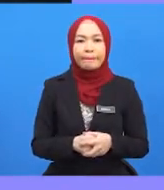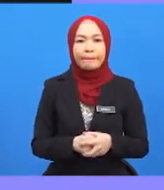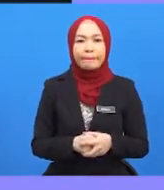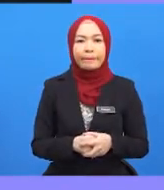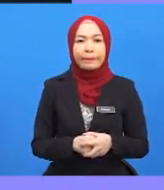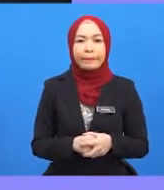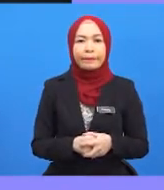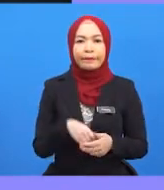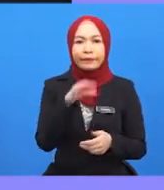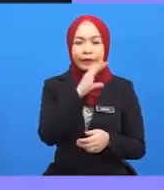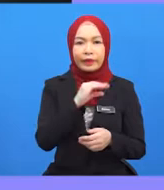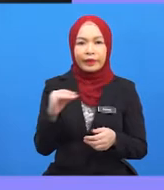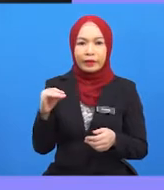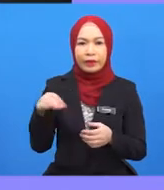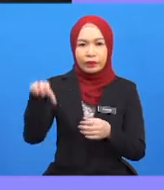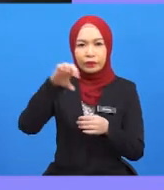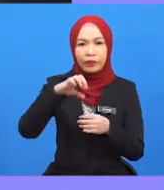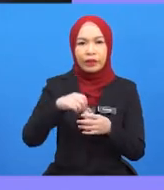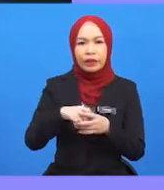tuangkan ke dalam kelalang pun.